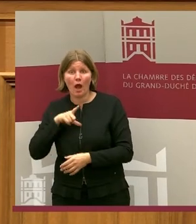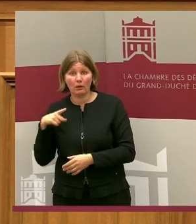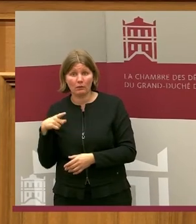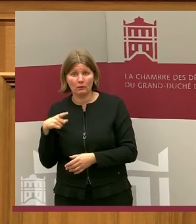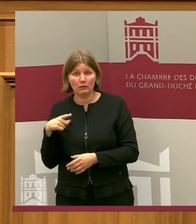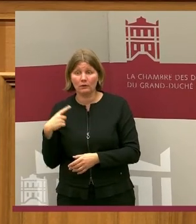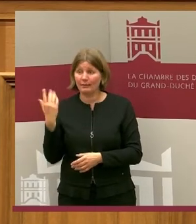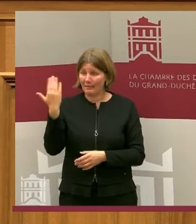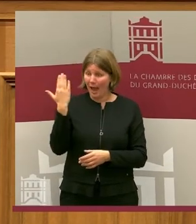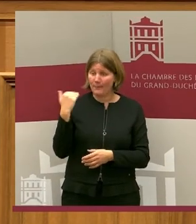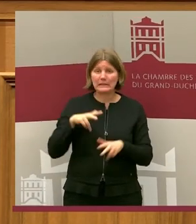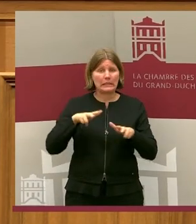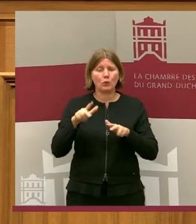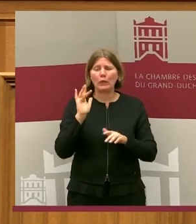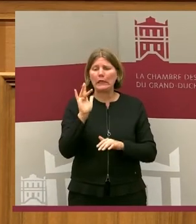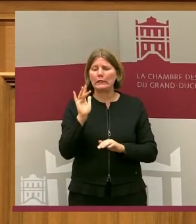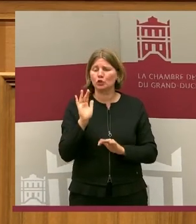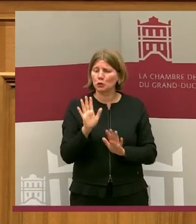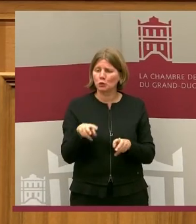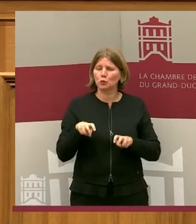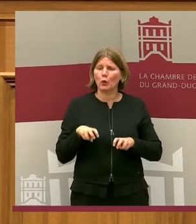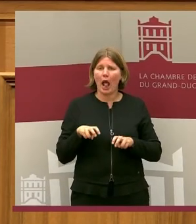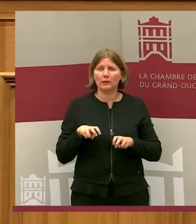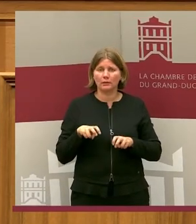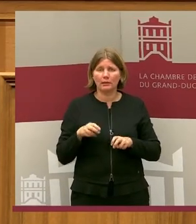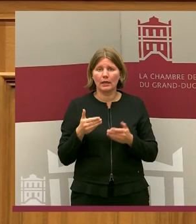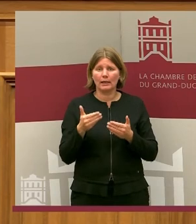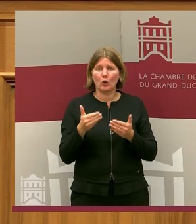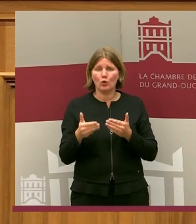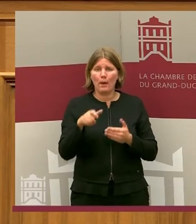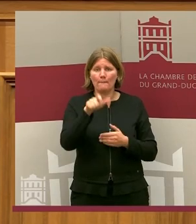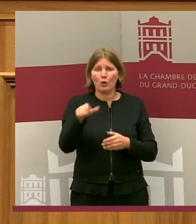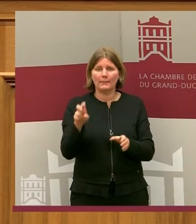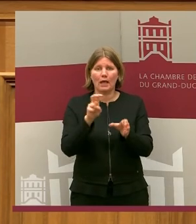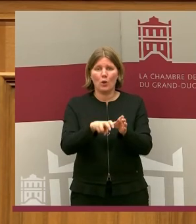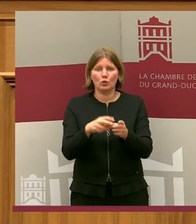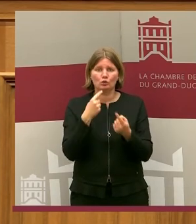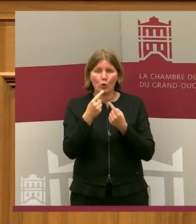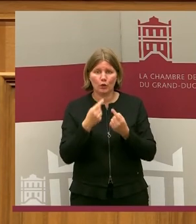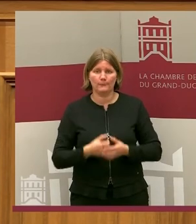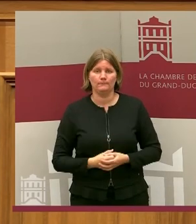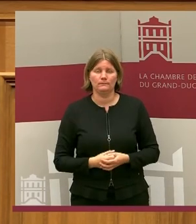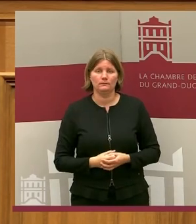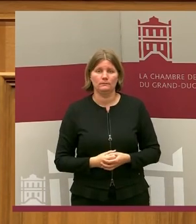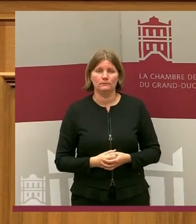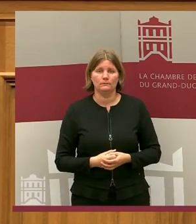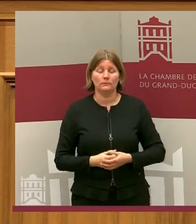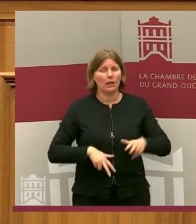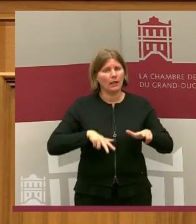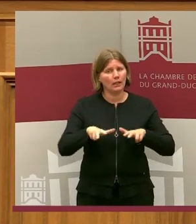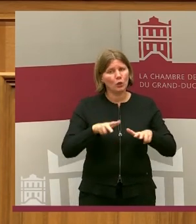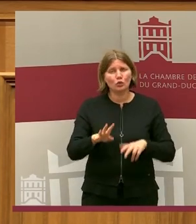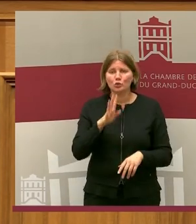sich kritisch und zurückhaltend gegen die Vermeidbürgerbedeutung ausgeschwärzt. Die Regierung schwätzt also gerne